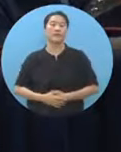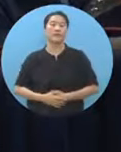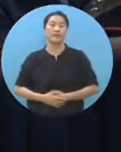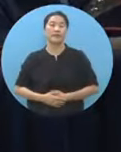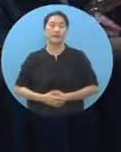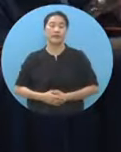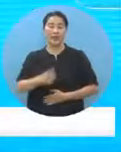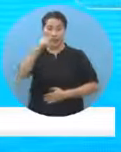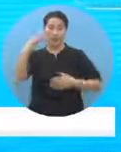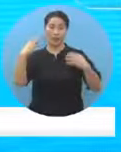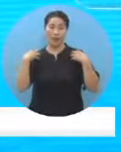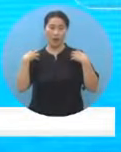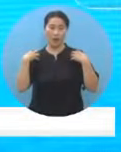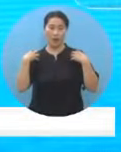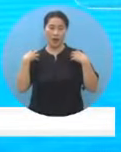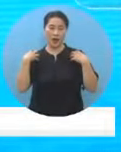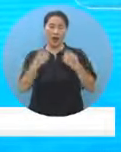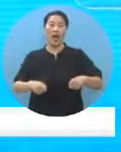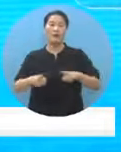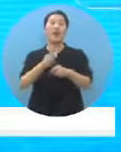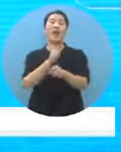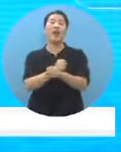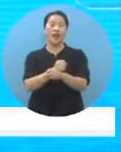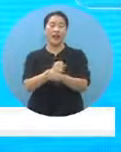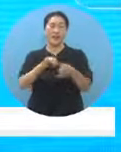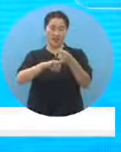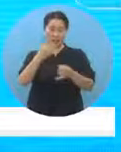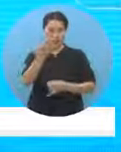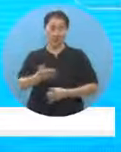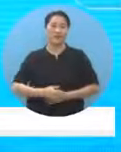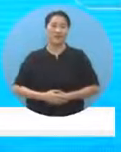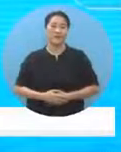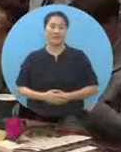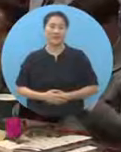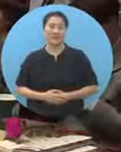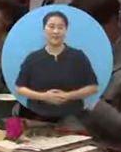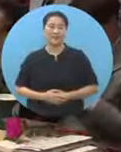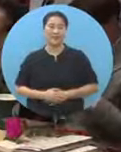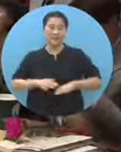있습니다. 정부가 함께하겠다는 약속을 드립니다.